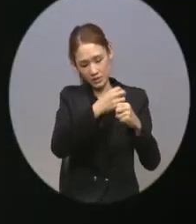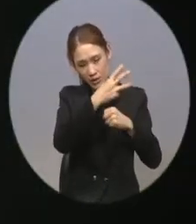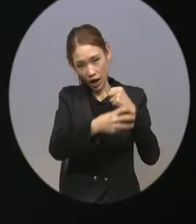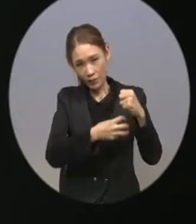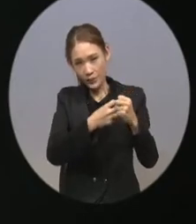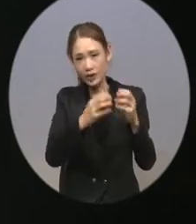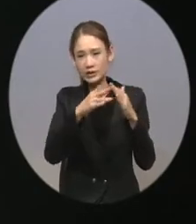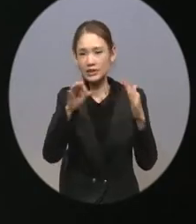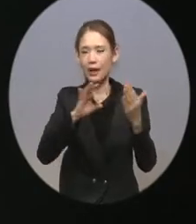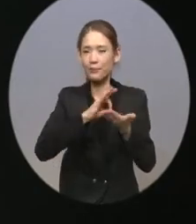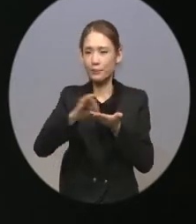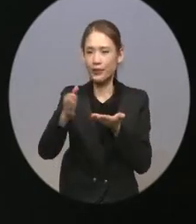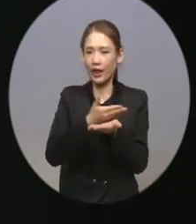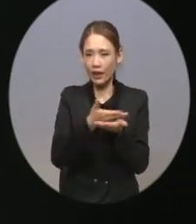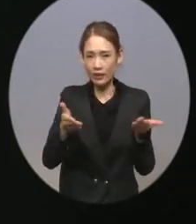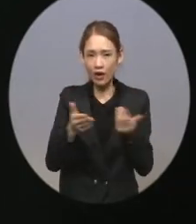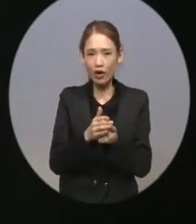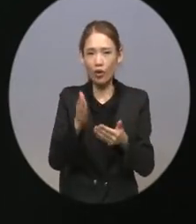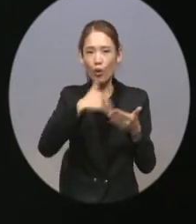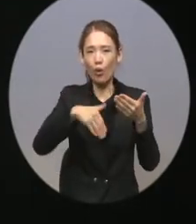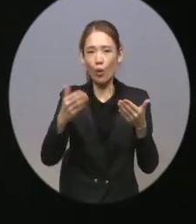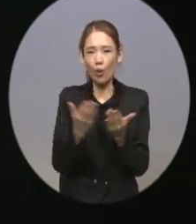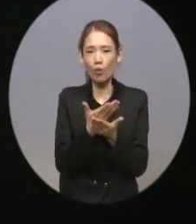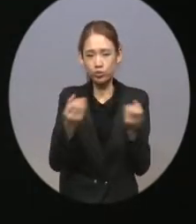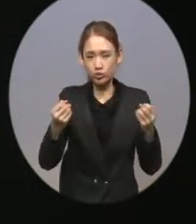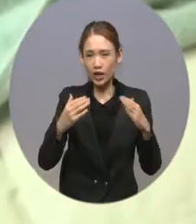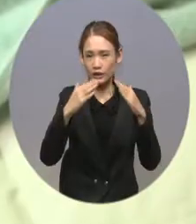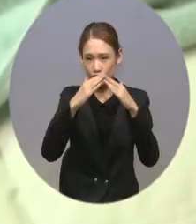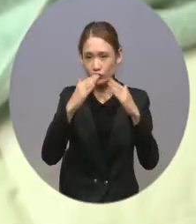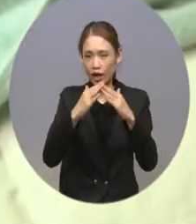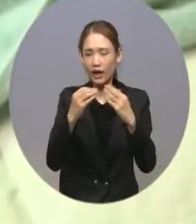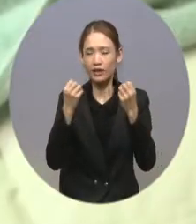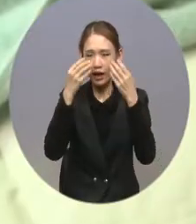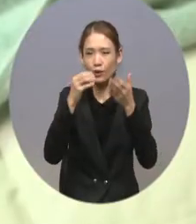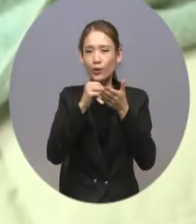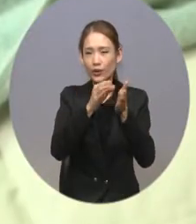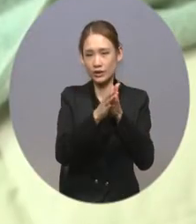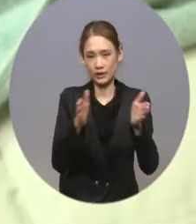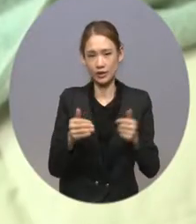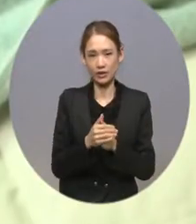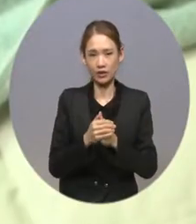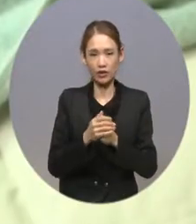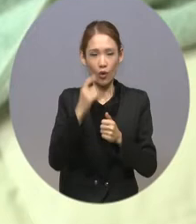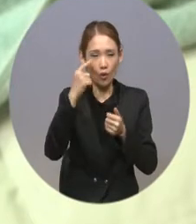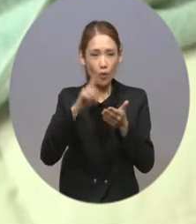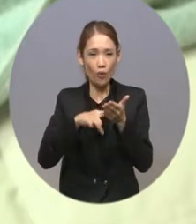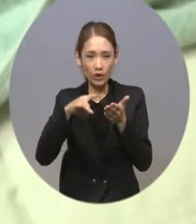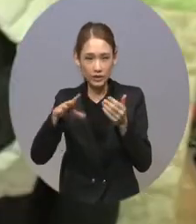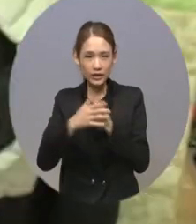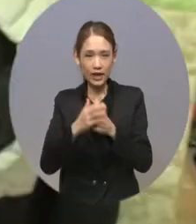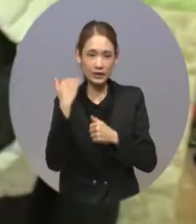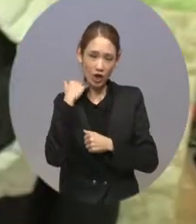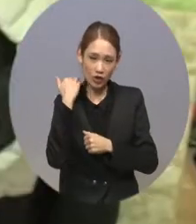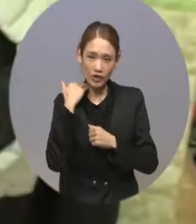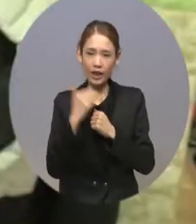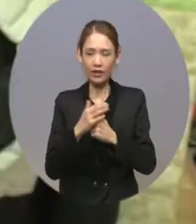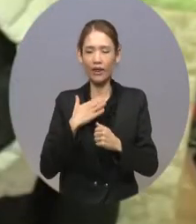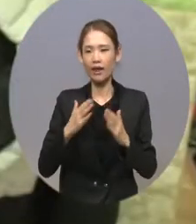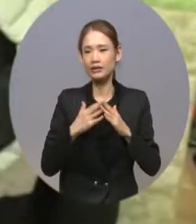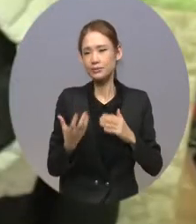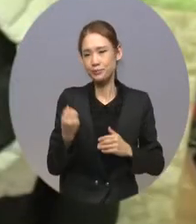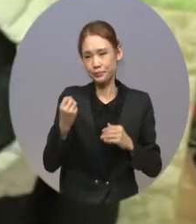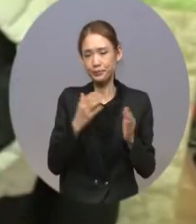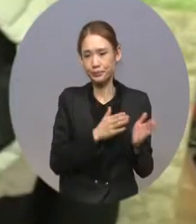나눠 부담하는 공공분양주택도 신규 도입합니다. 이를 통해 월세, 전세 그리고 내 집 마련으로